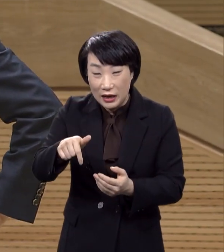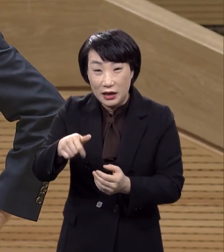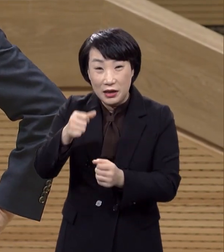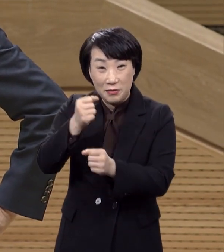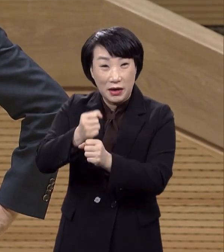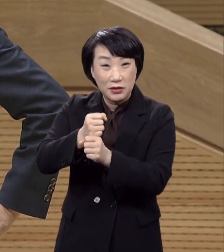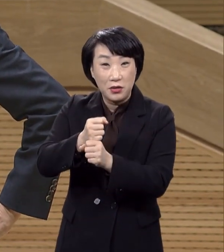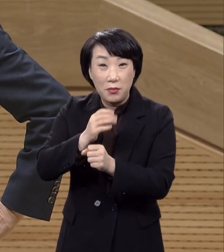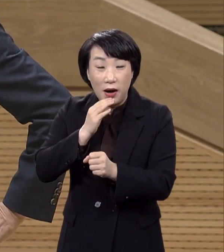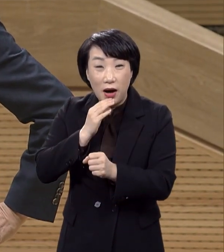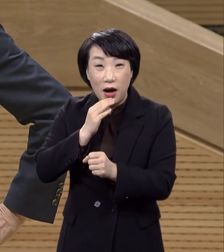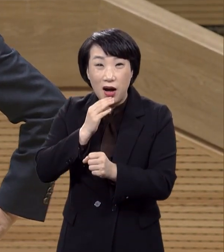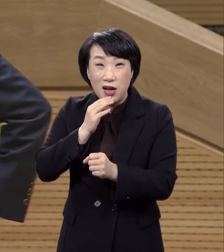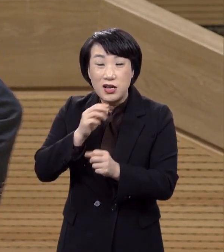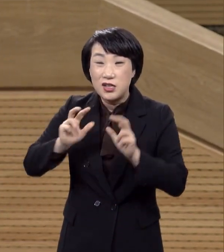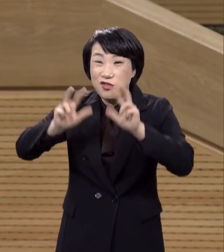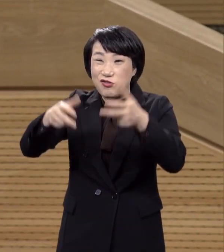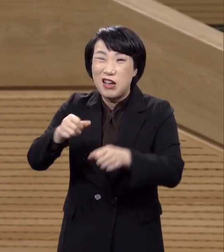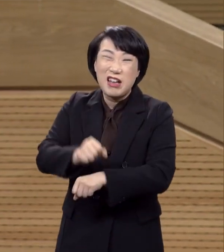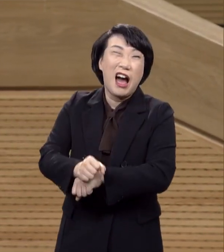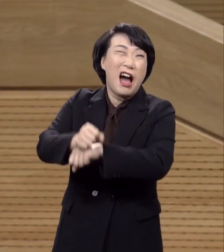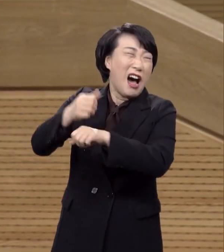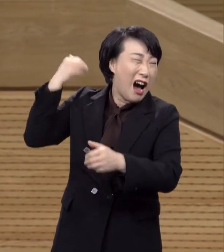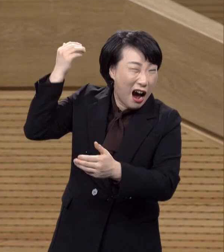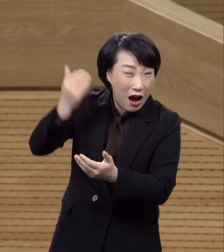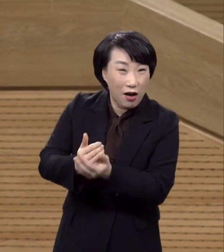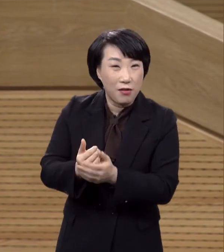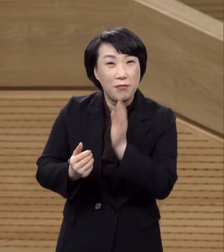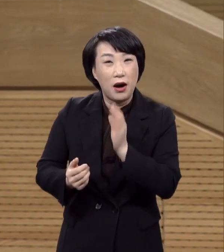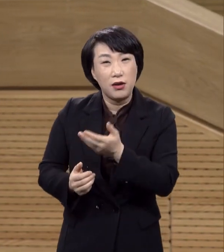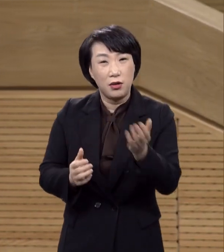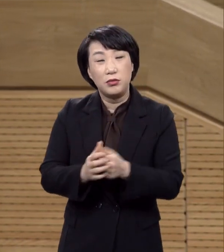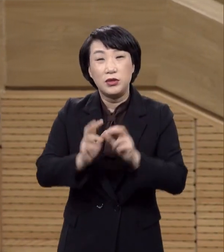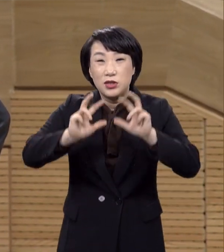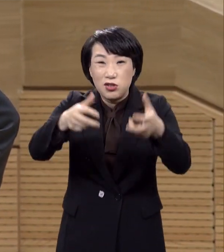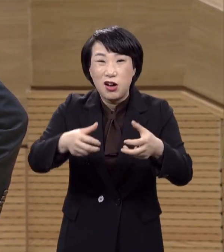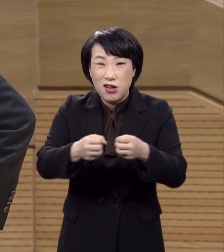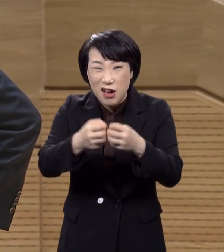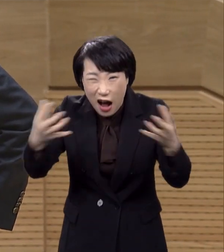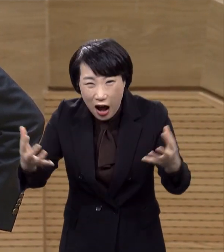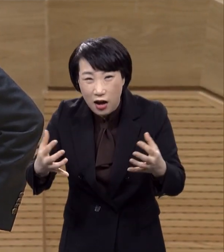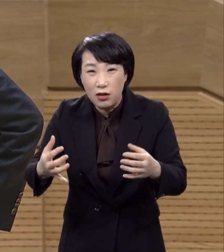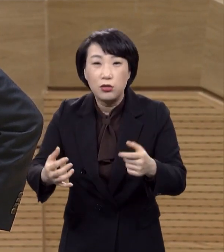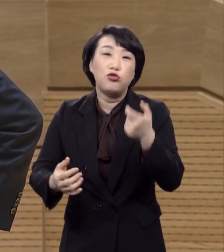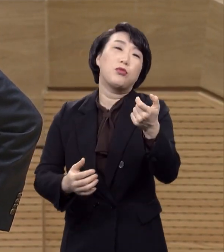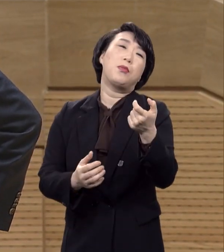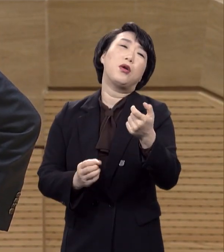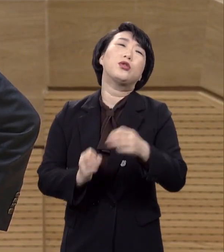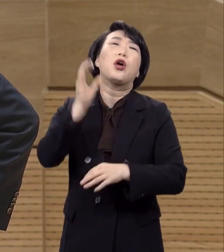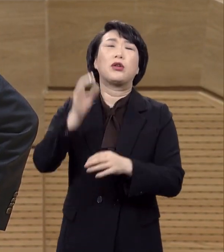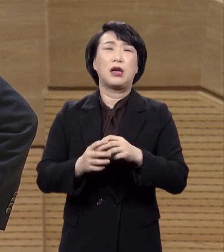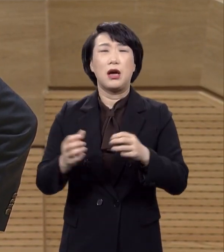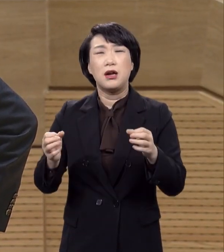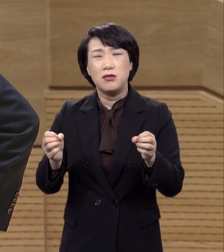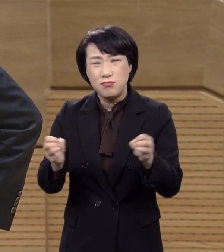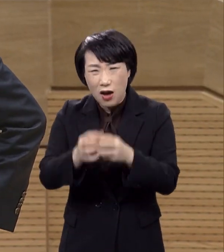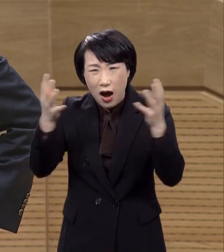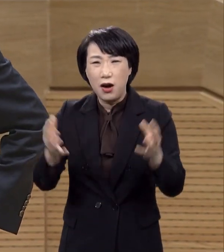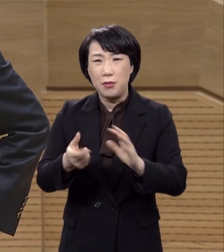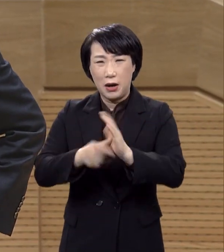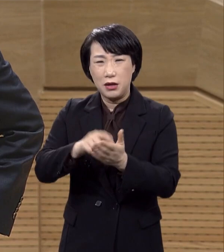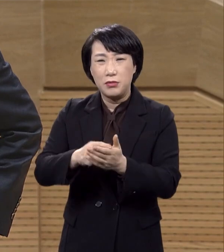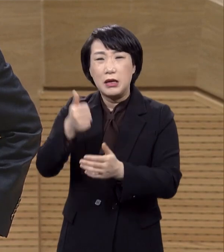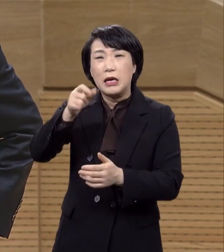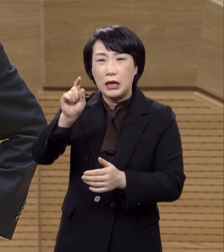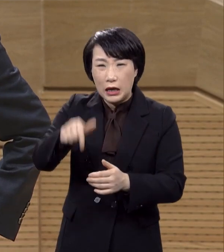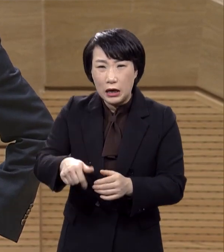지구상에 메가톤급으로 만들어서 지구가 60번 이상 불살로 사라질 만큼 준비된 이 핵무기,